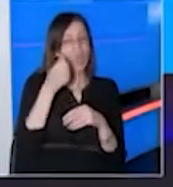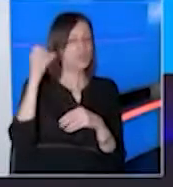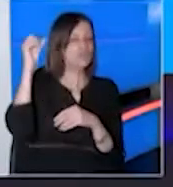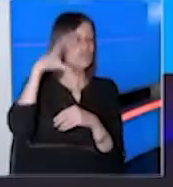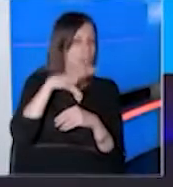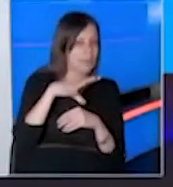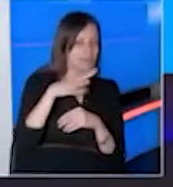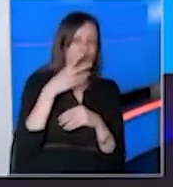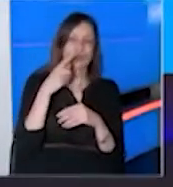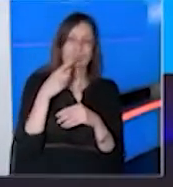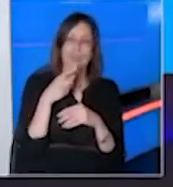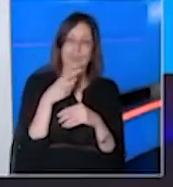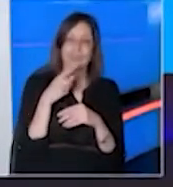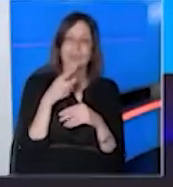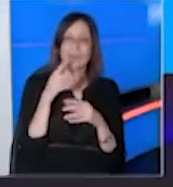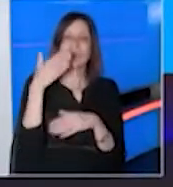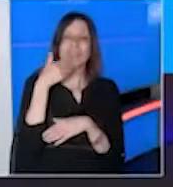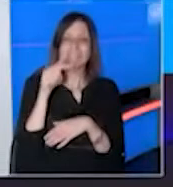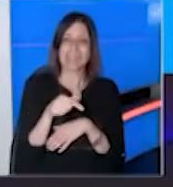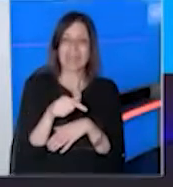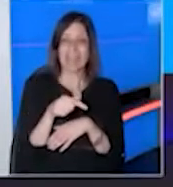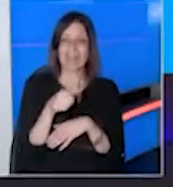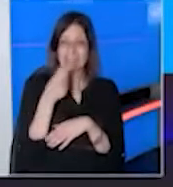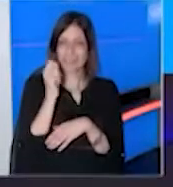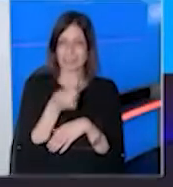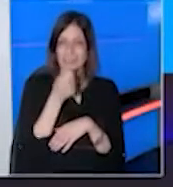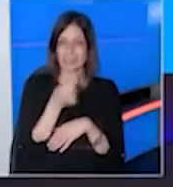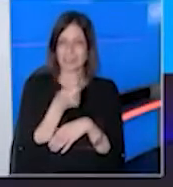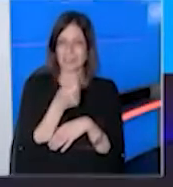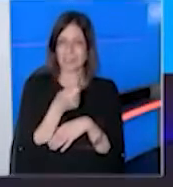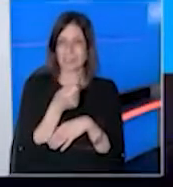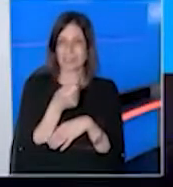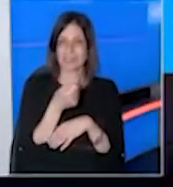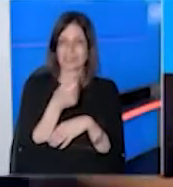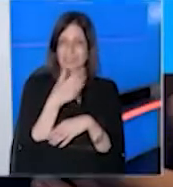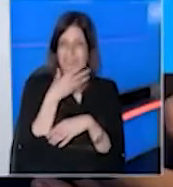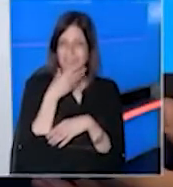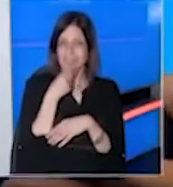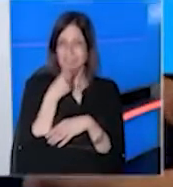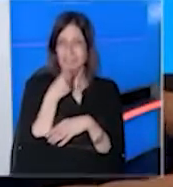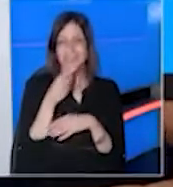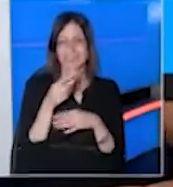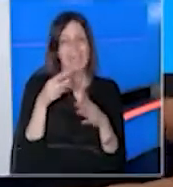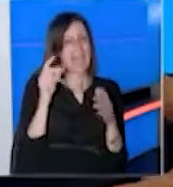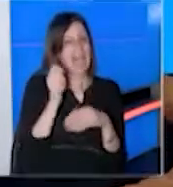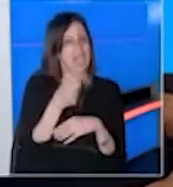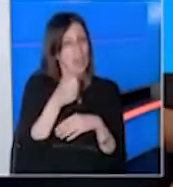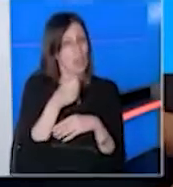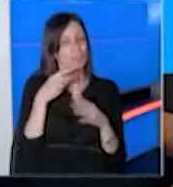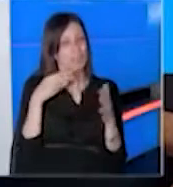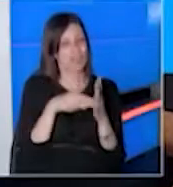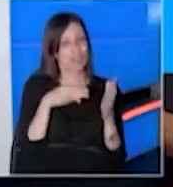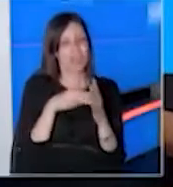שמש. מדינת ישראל. זה מילה לא אני. חקלאות, אגב, זה מילה נדרת. אחלה קופירייט, חקלאות שמש. רגע, זה יש גם חקלאות שמש. אני רוצה להגיד